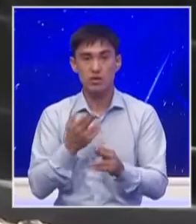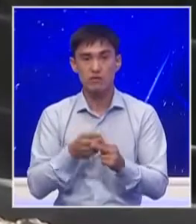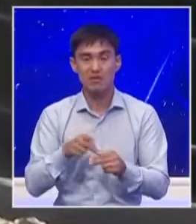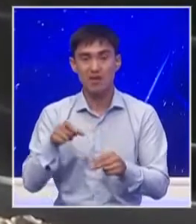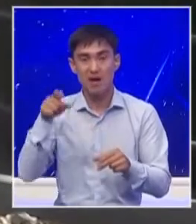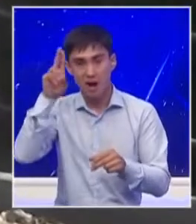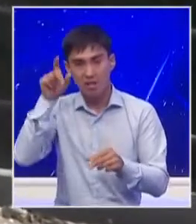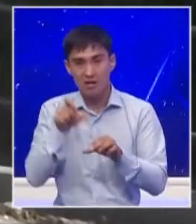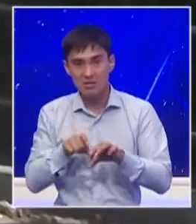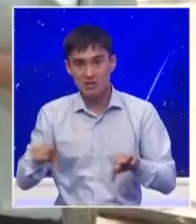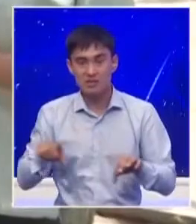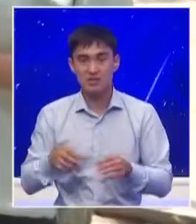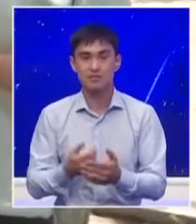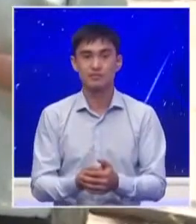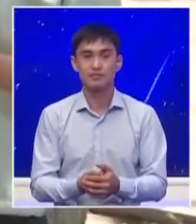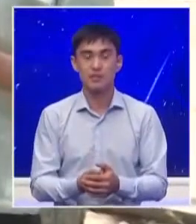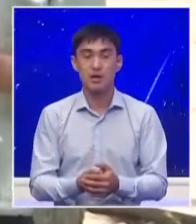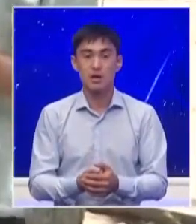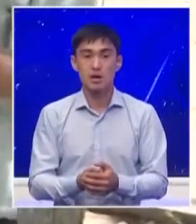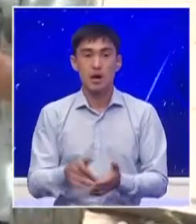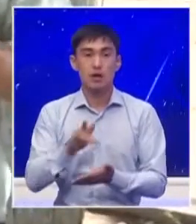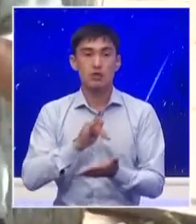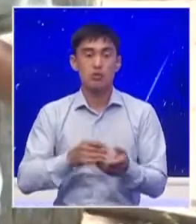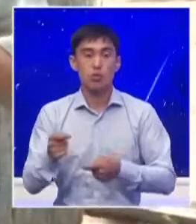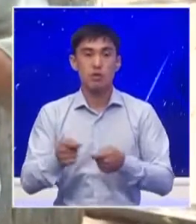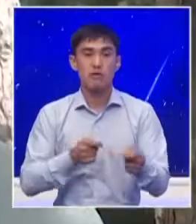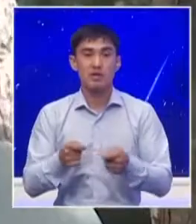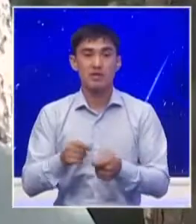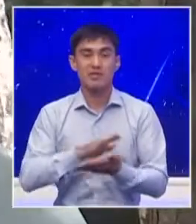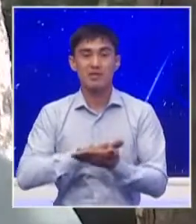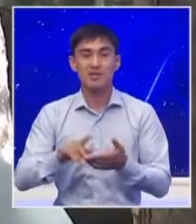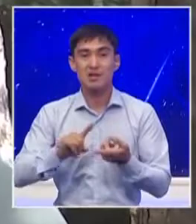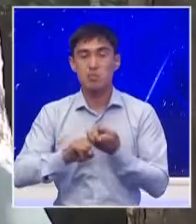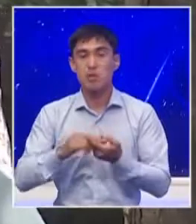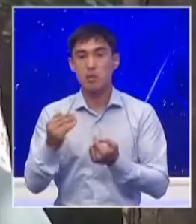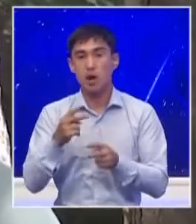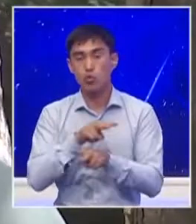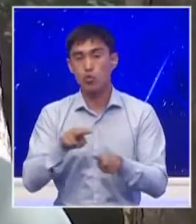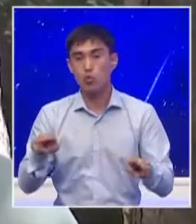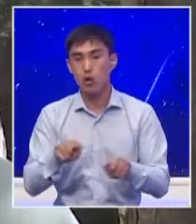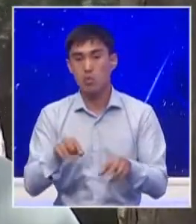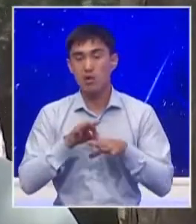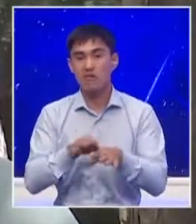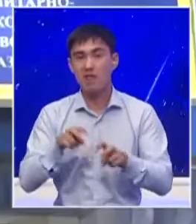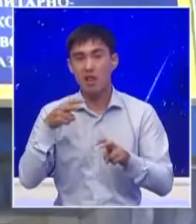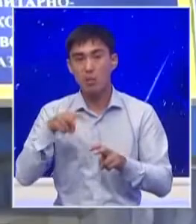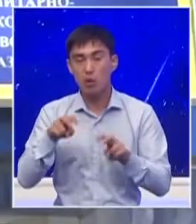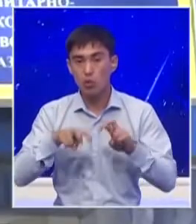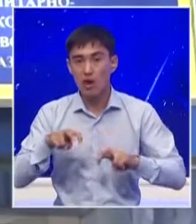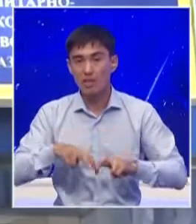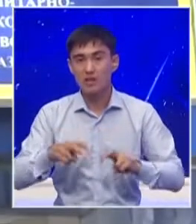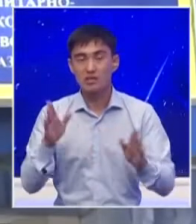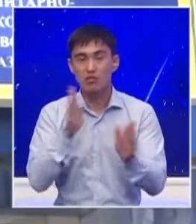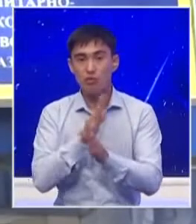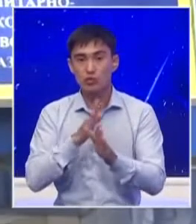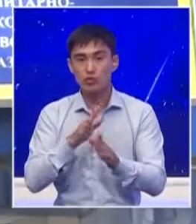канализации что-то не так представители городского управления санитарно-эпидемиологического контроля провели лабораторный анализ воздуха